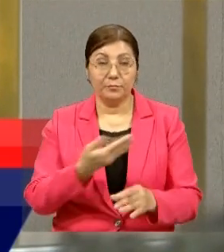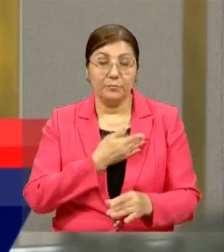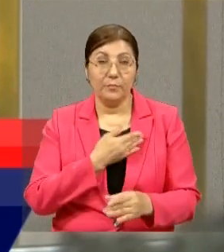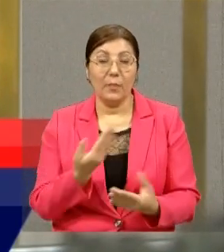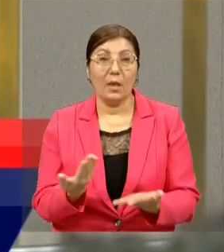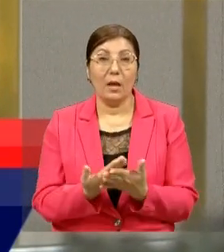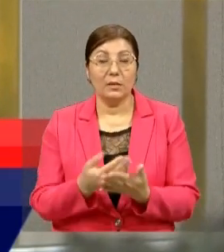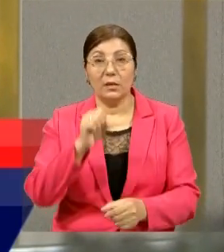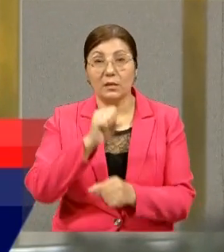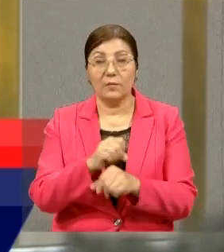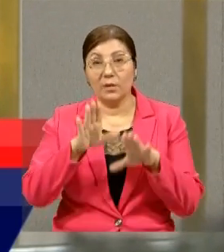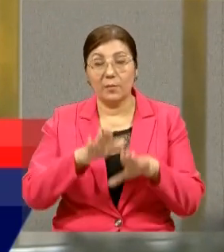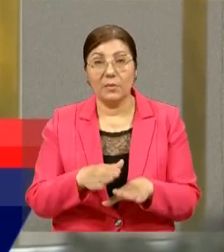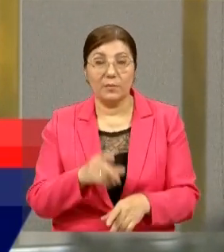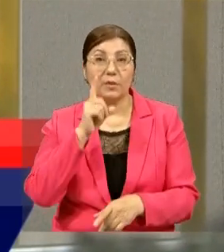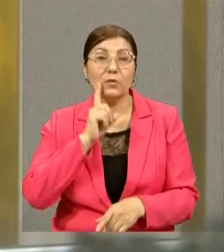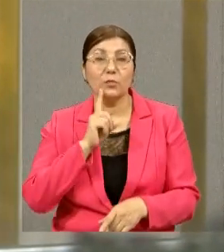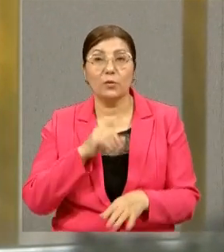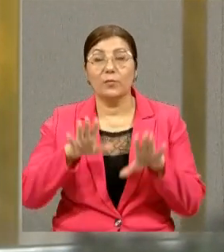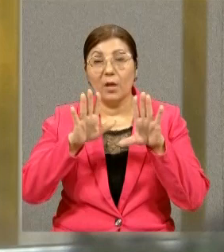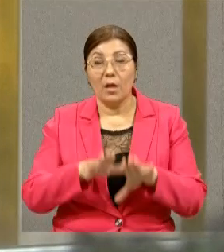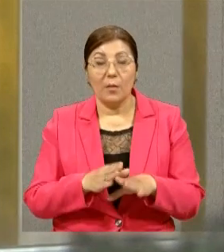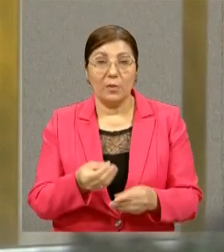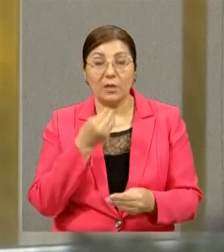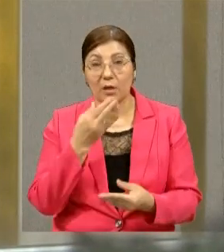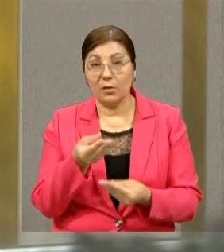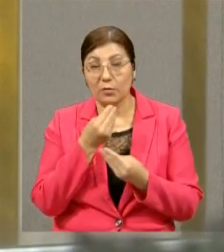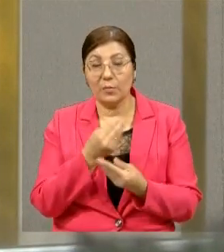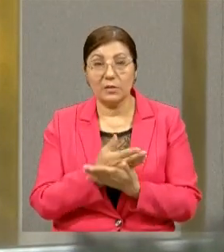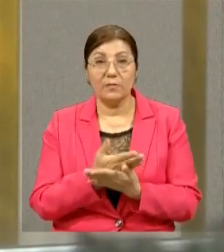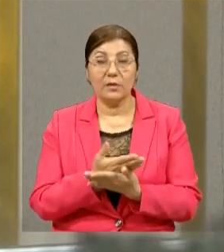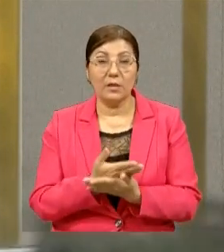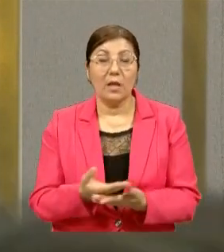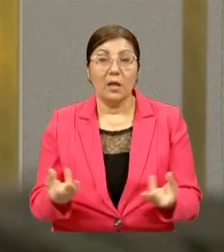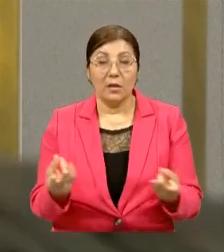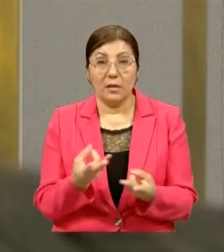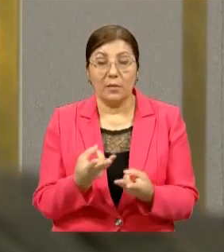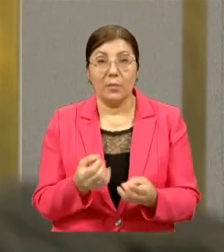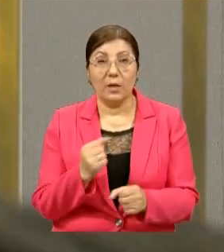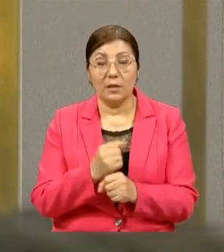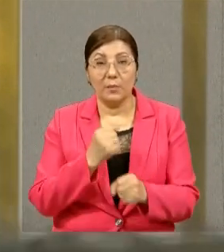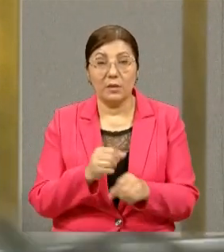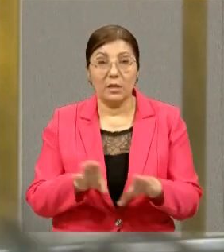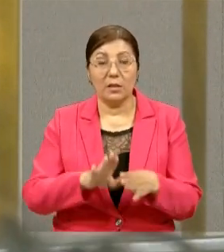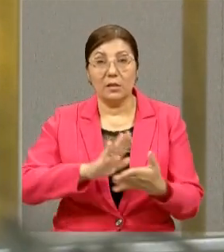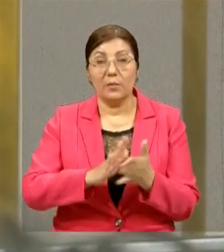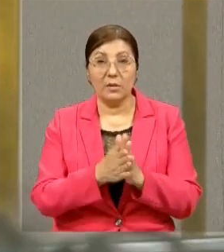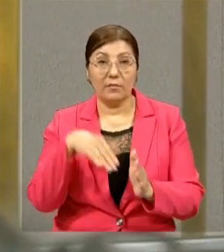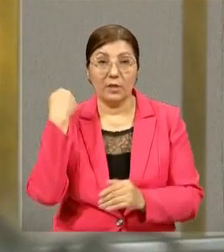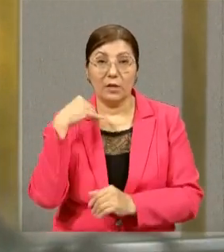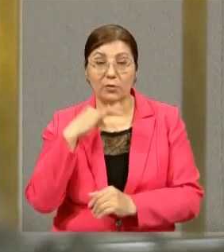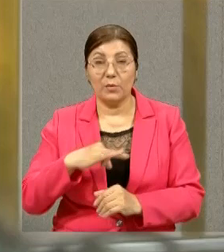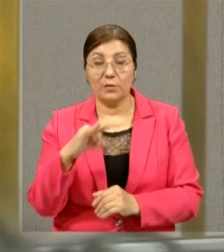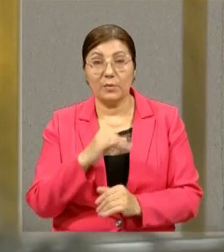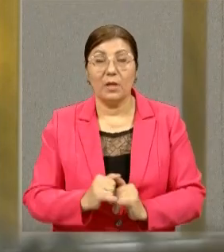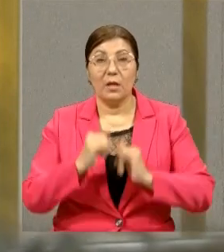возможность останавливаться в местах с удобной ночёвкой хорошим питанием и наличием автосервиса Нам необходимо создать все эти условия на территории Актюбинской области